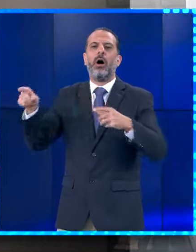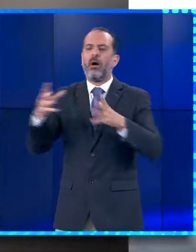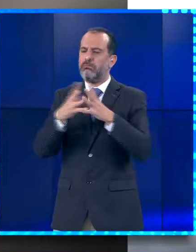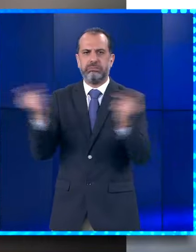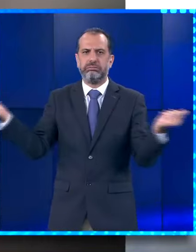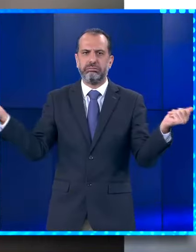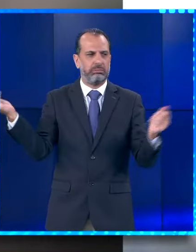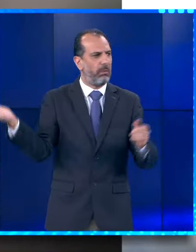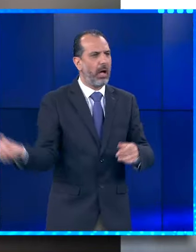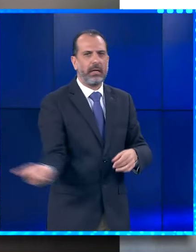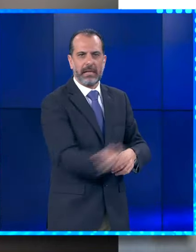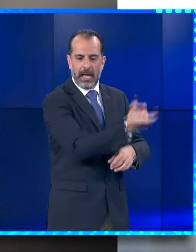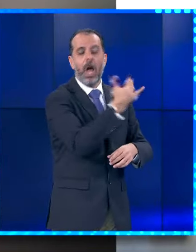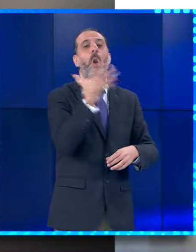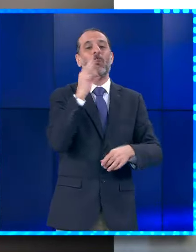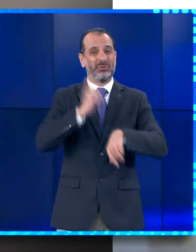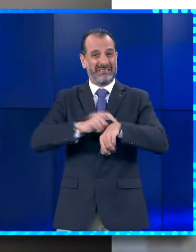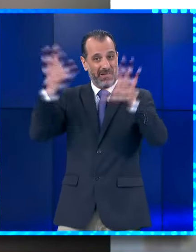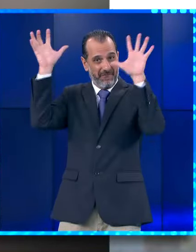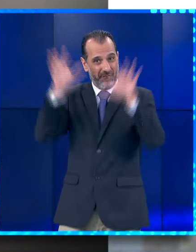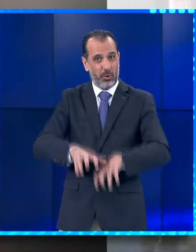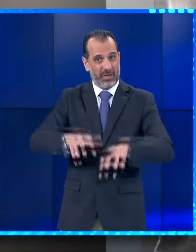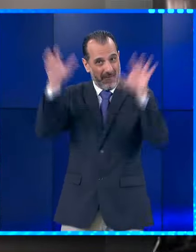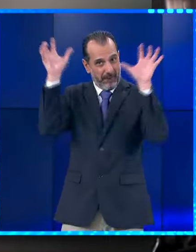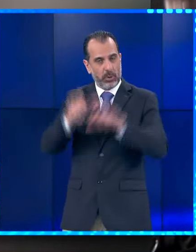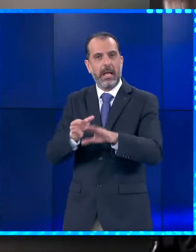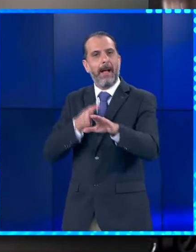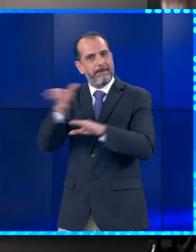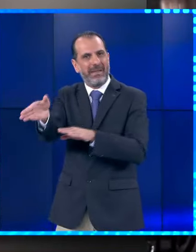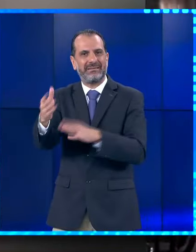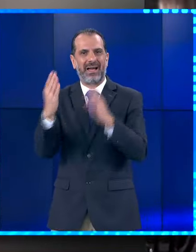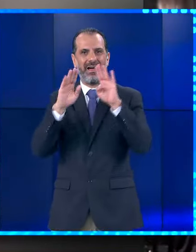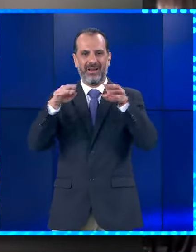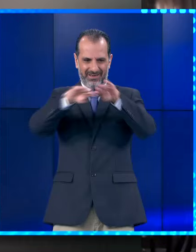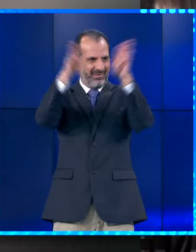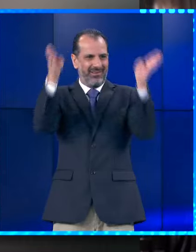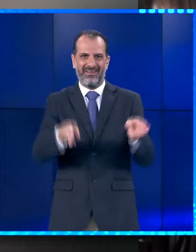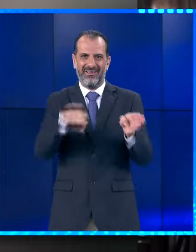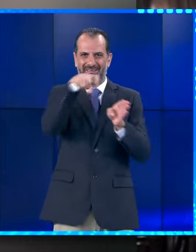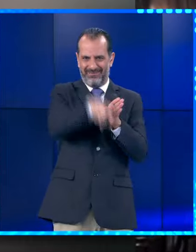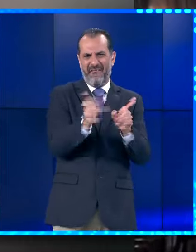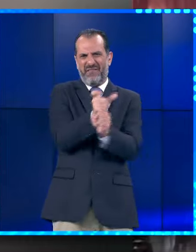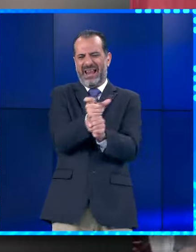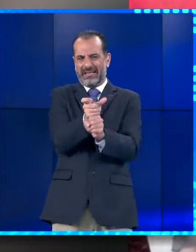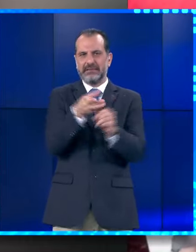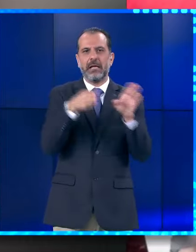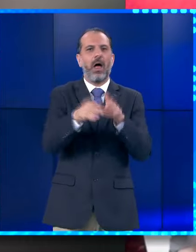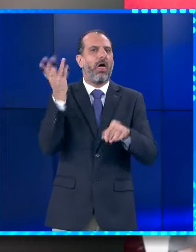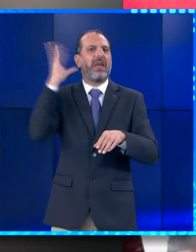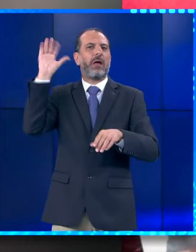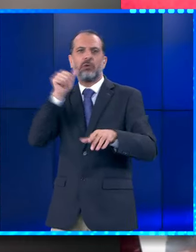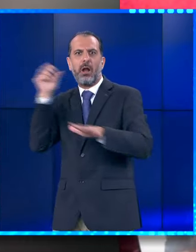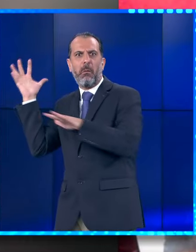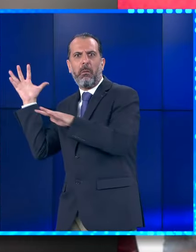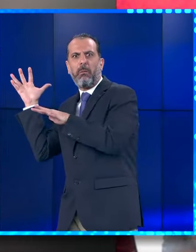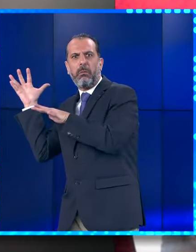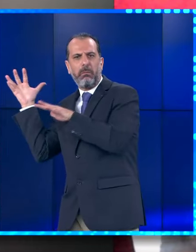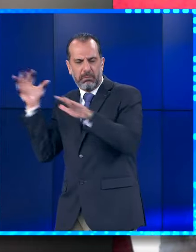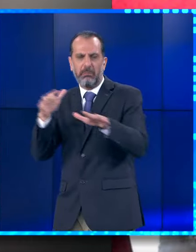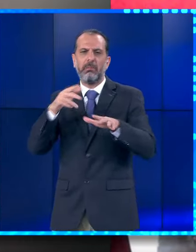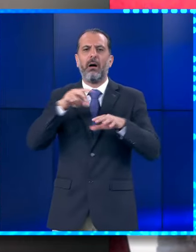για να προστατευτεί από την καταρακτώδη βροχή, με αποτέλεσμα να μην ακούσει τα ορμητικά νερά που κατέβαιναν από τον Χήμαρο. Σήμερα στις 5